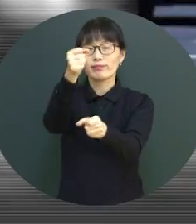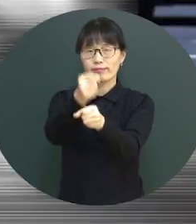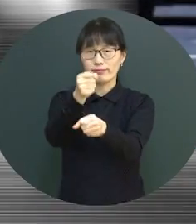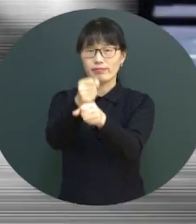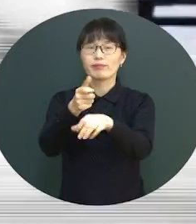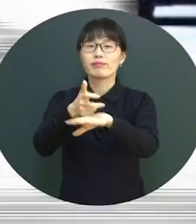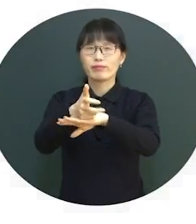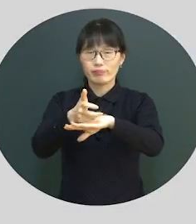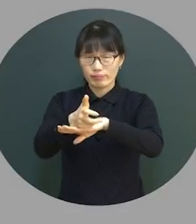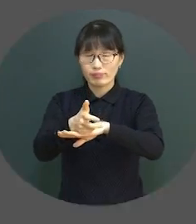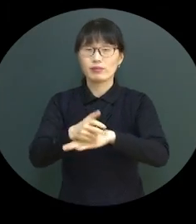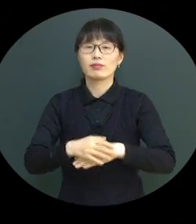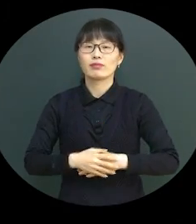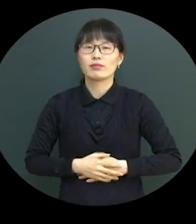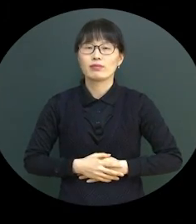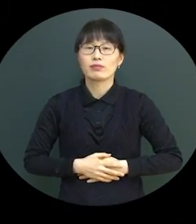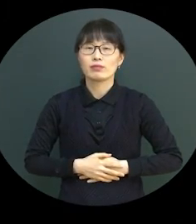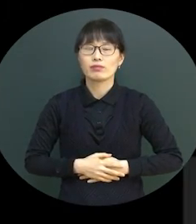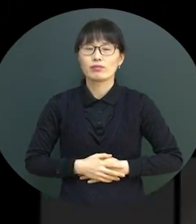만들어진 버스인데요.